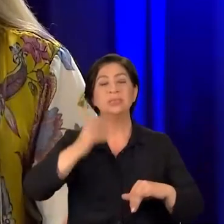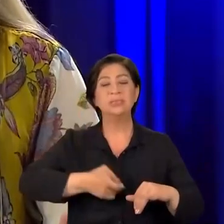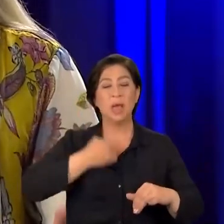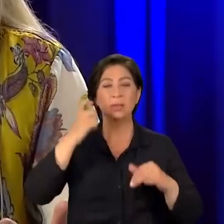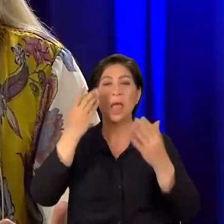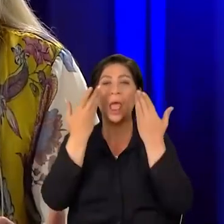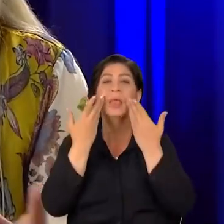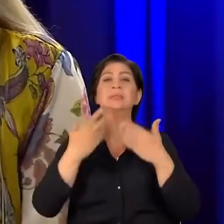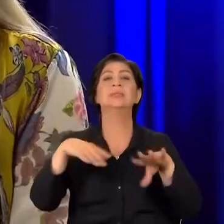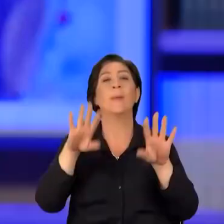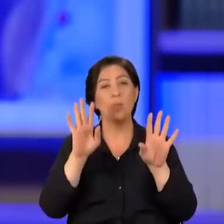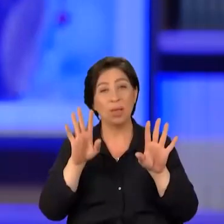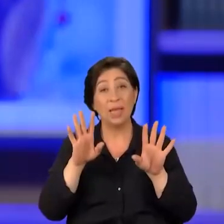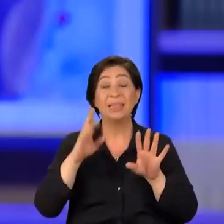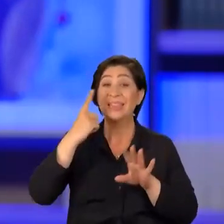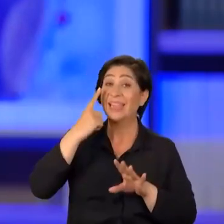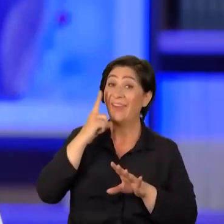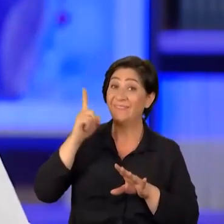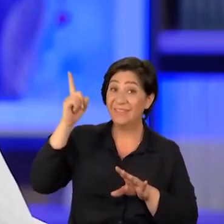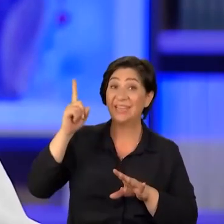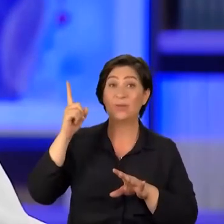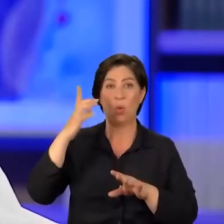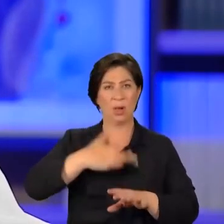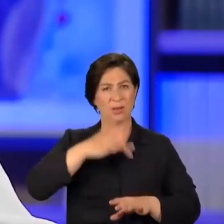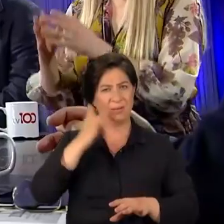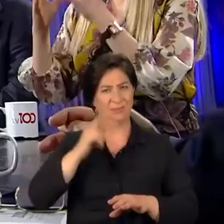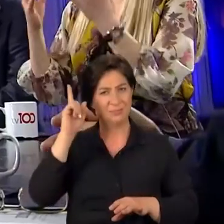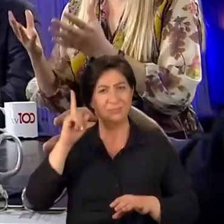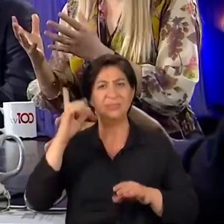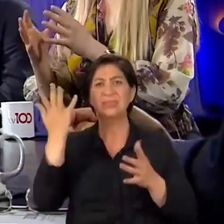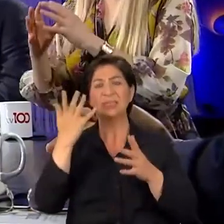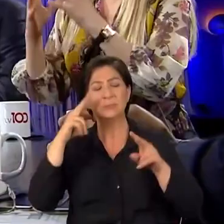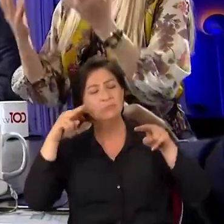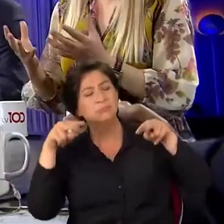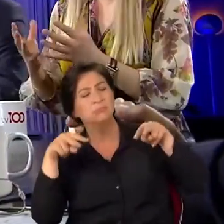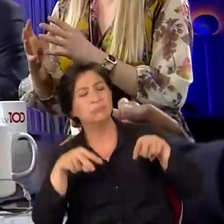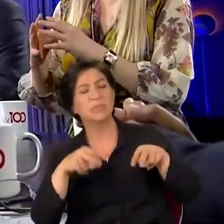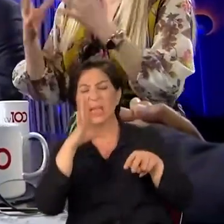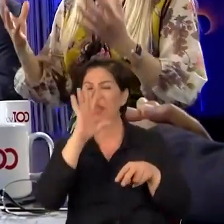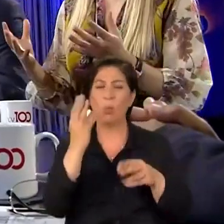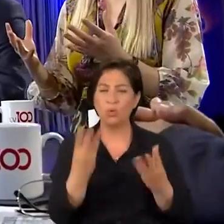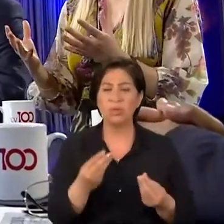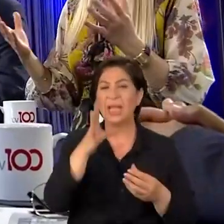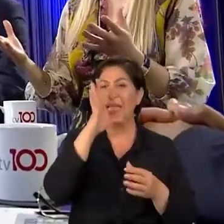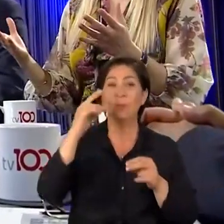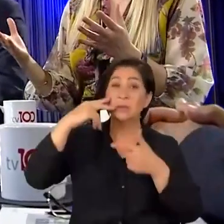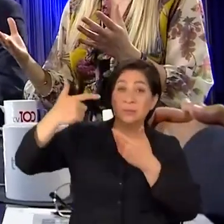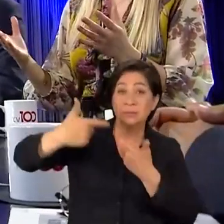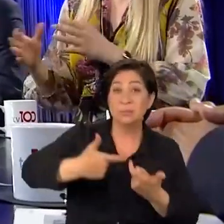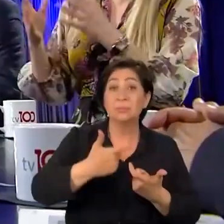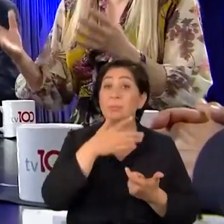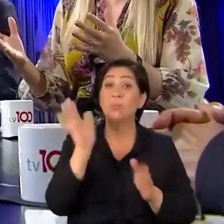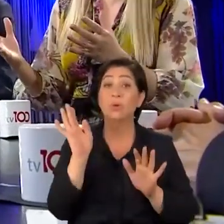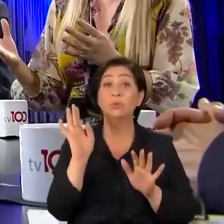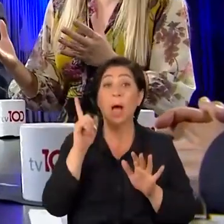şey gizleyemeden yaşarken devlet denilen o gardiyanların nasıl yaşadığını, kim olduğunu, kimin bizi gözetlediğini bilmiyoruz.